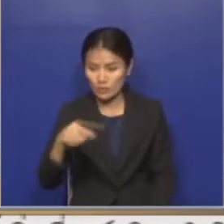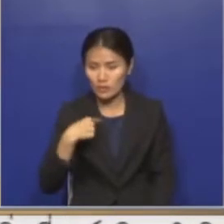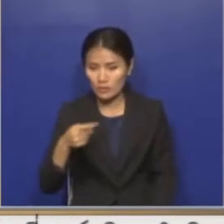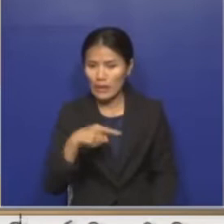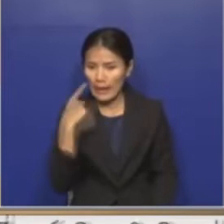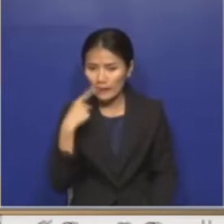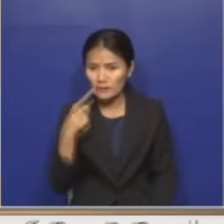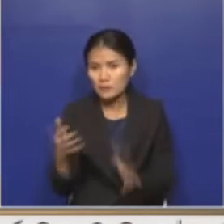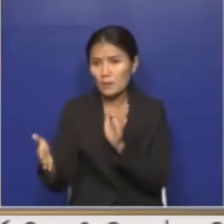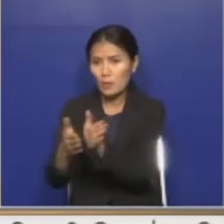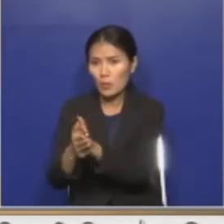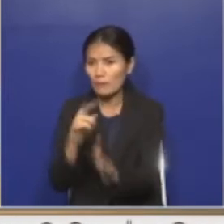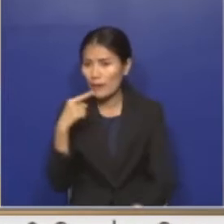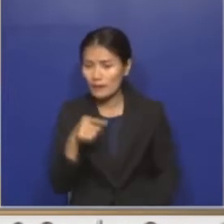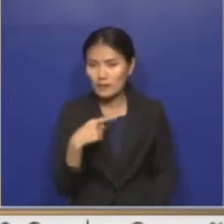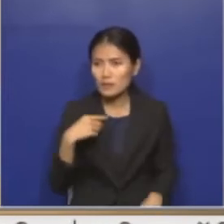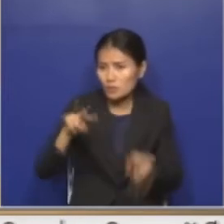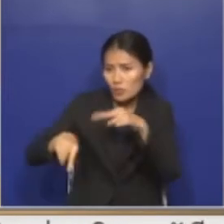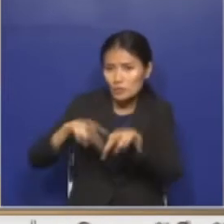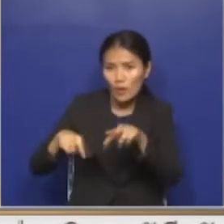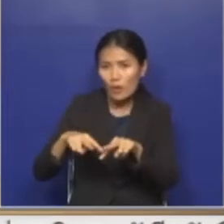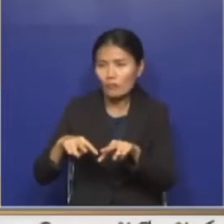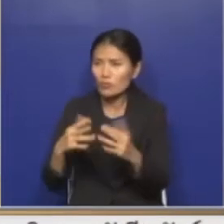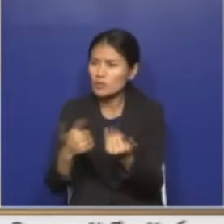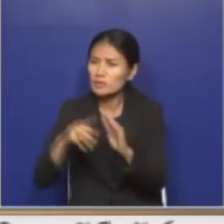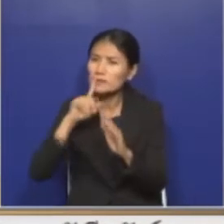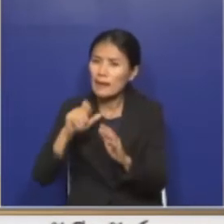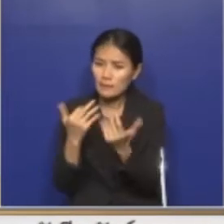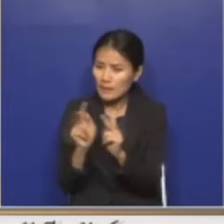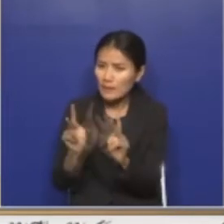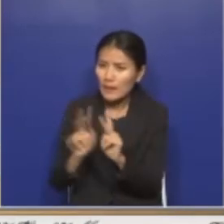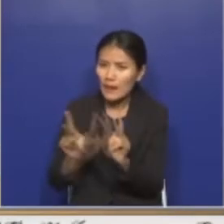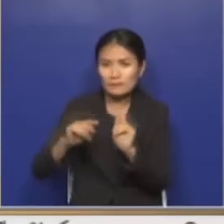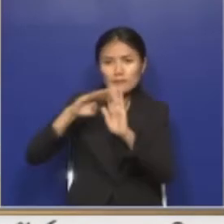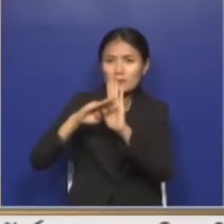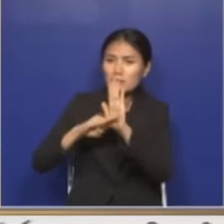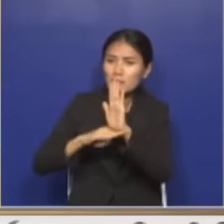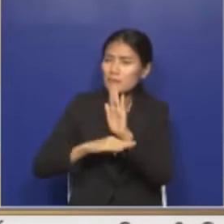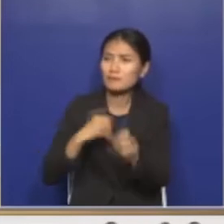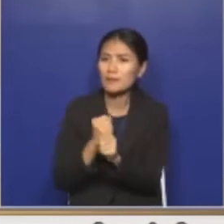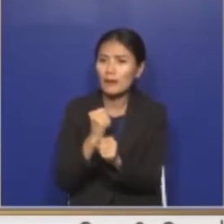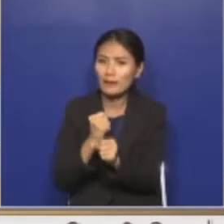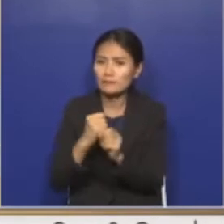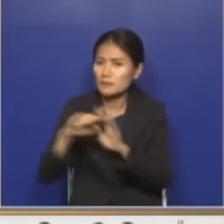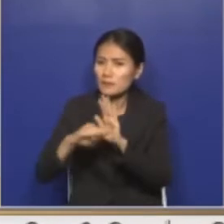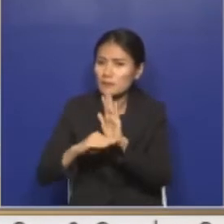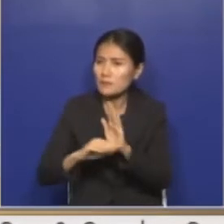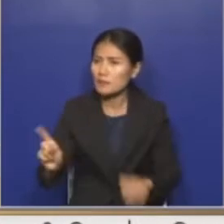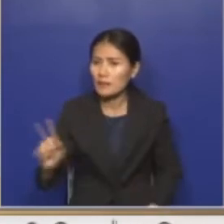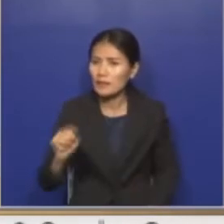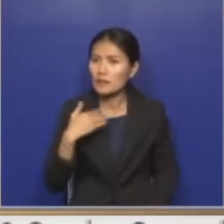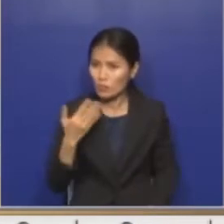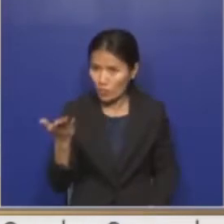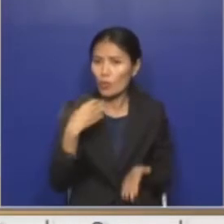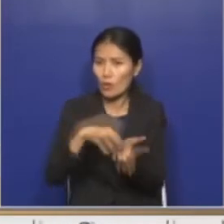นะครับมีความคืบหน้ายังไงในเรื่องของกรรมการสอบสวนนะครับไม่ใช่อ่าตามที่ท่านนะครับได้บอกแต่ว่า